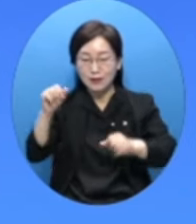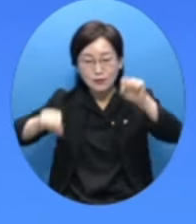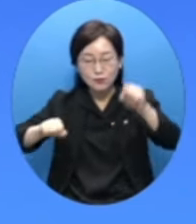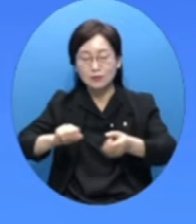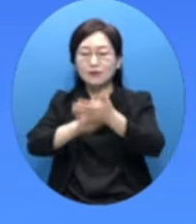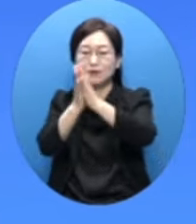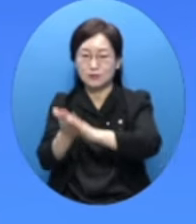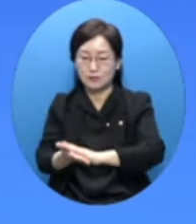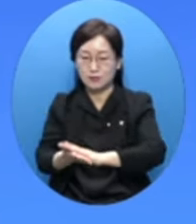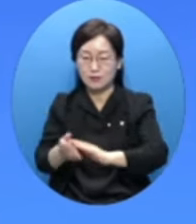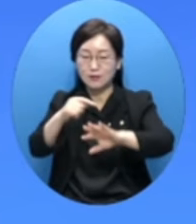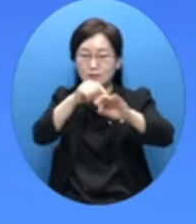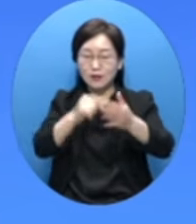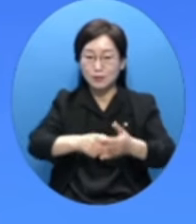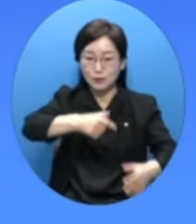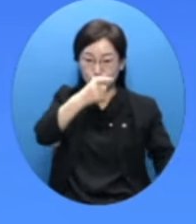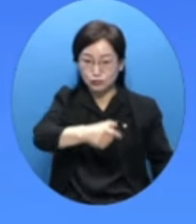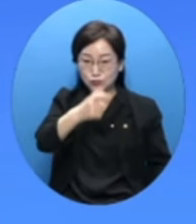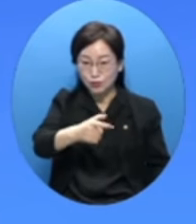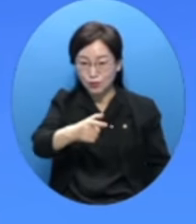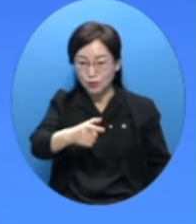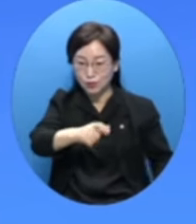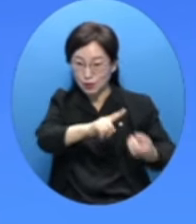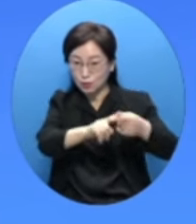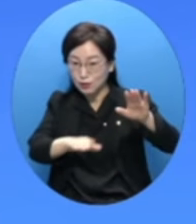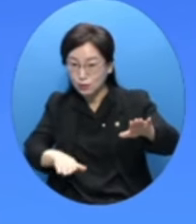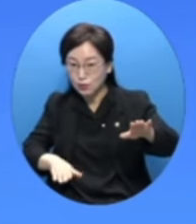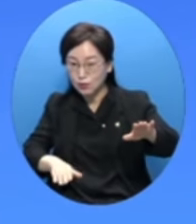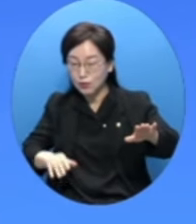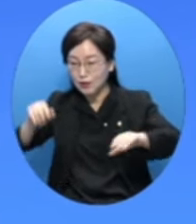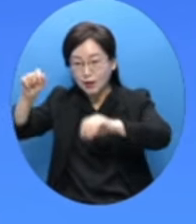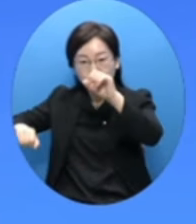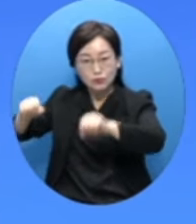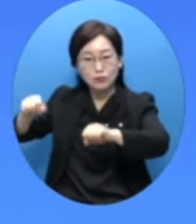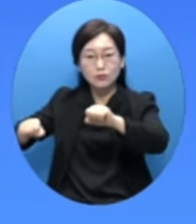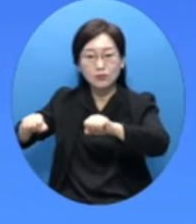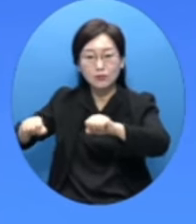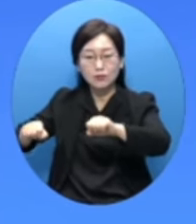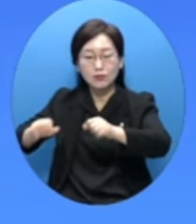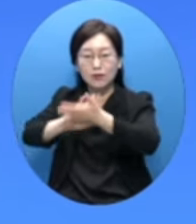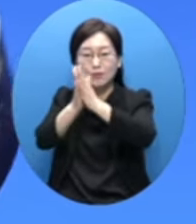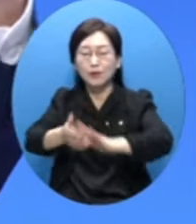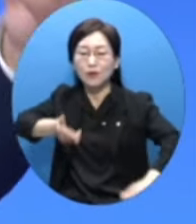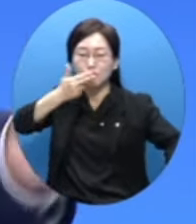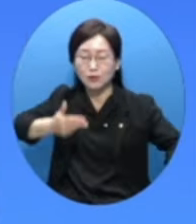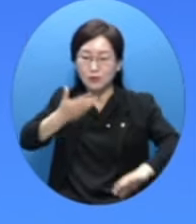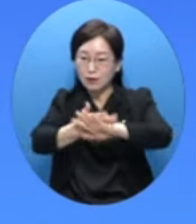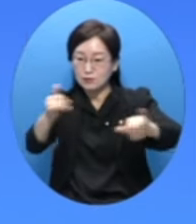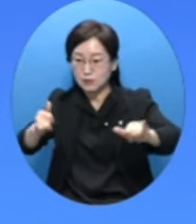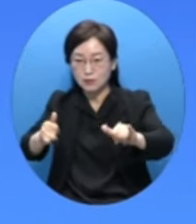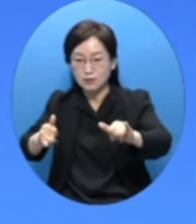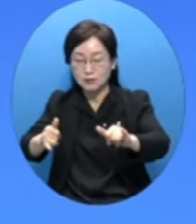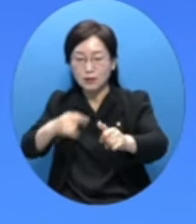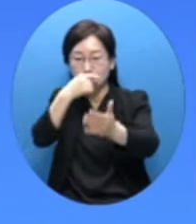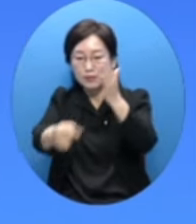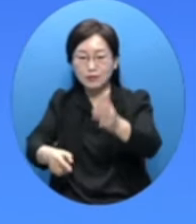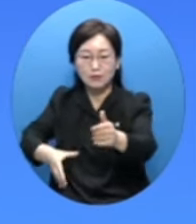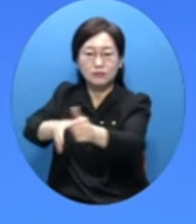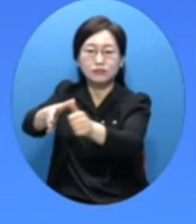달라집니다. 우리의 마음이 굳어진 상태로 있으면 우리의 행동도 달라지지 않고 남에게 오히려 피해를